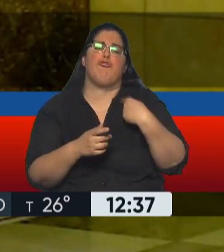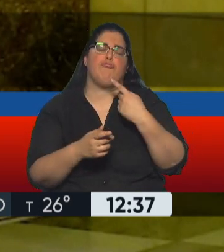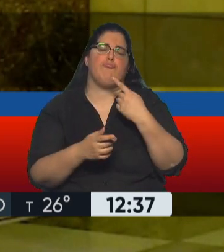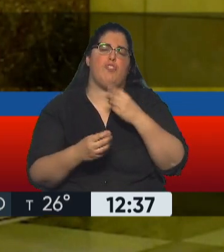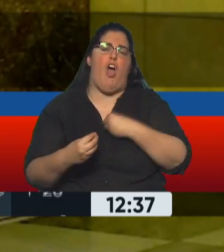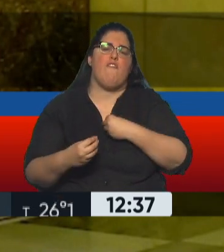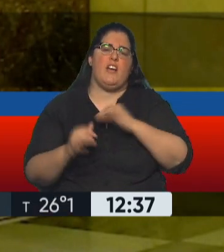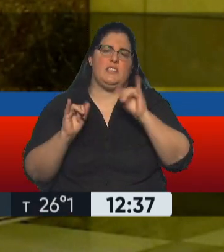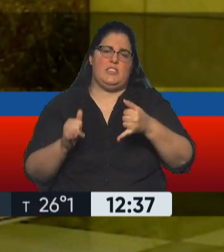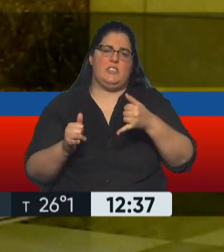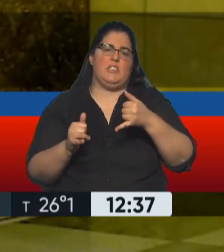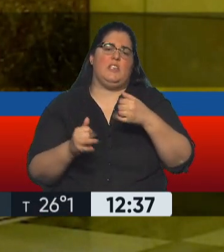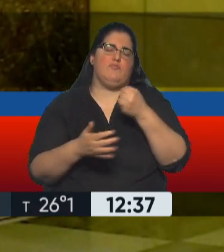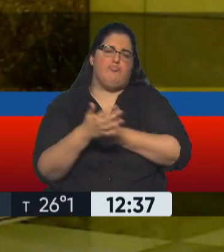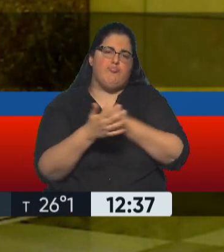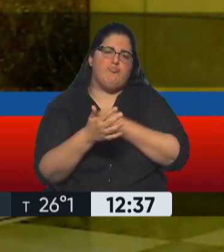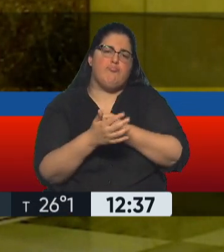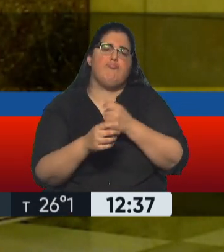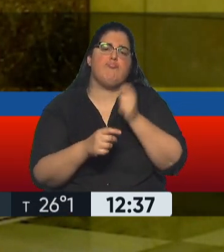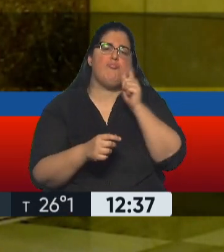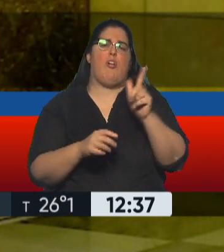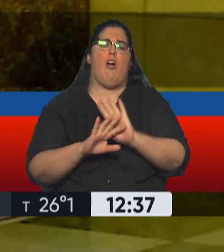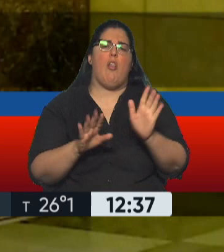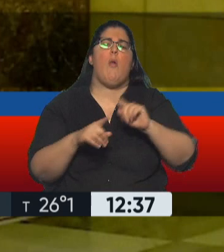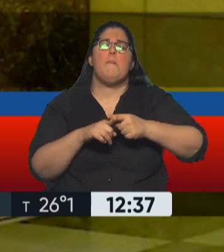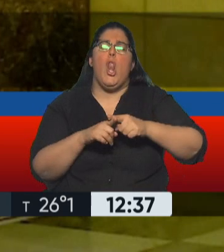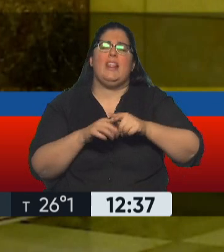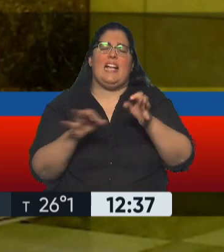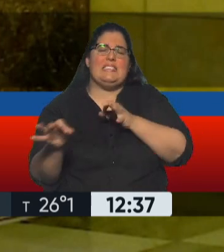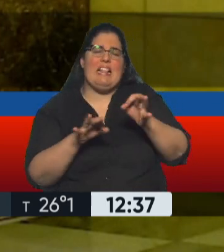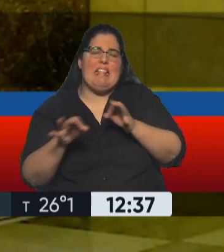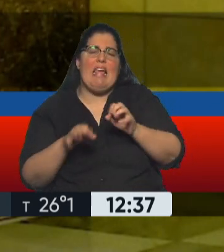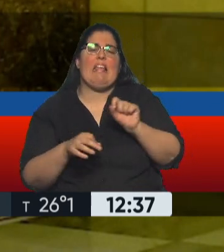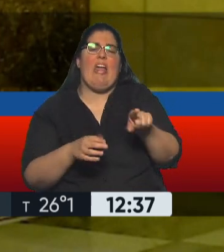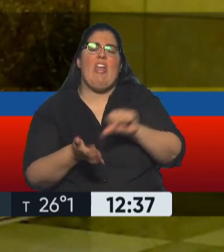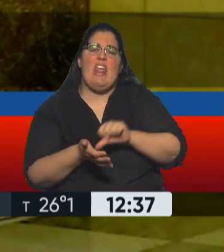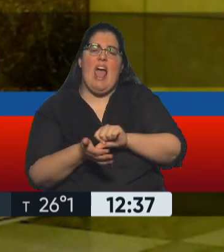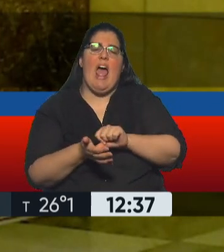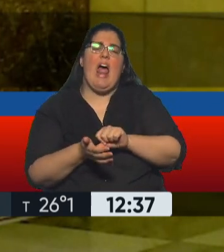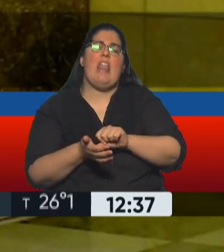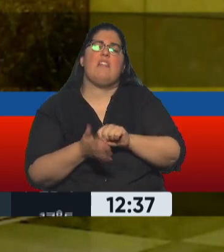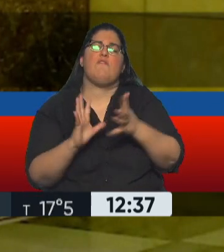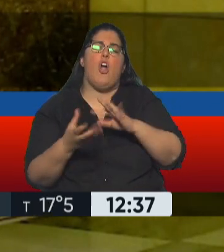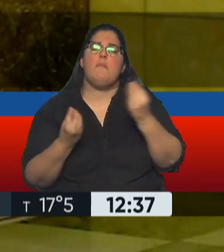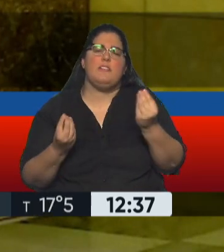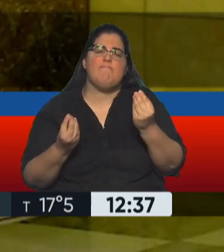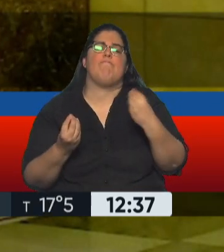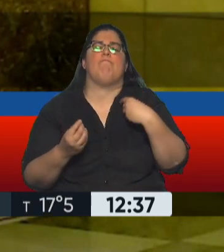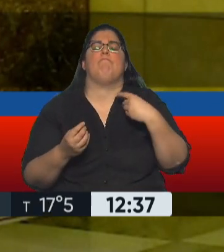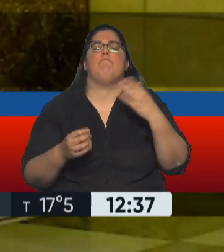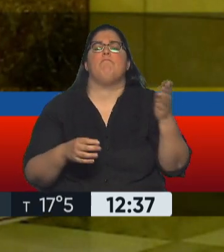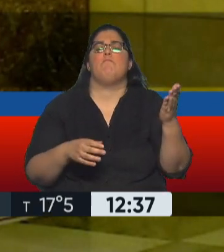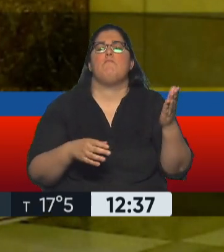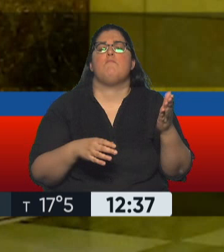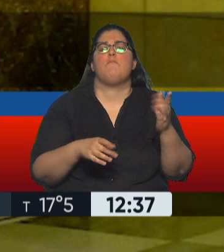نداریم. سیاست راهبردی جمهوری اسلامی ایران طبق فتوای رهبر عظیم‌الشأن انقلاب